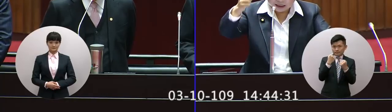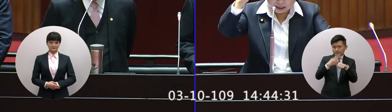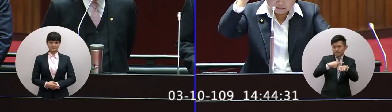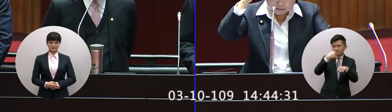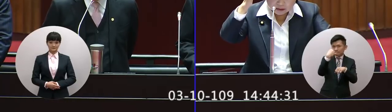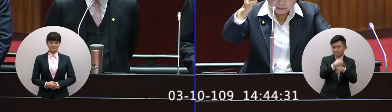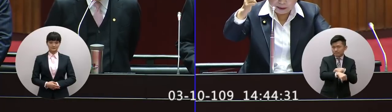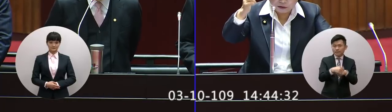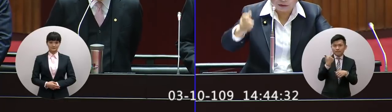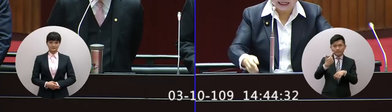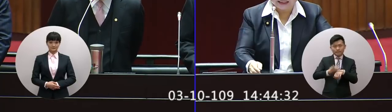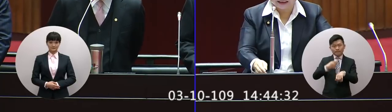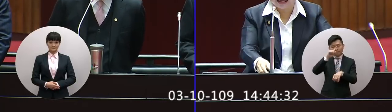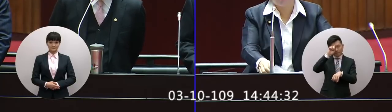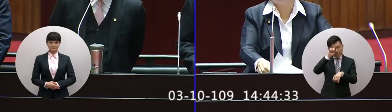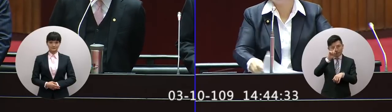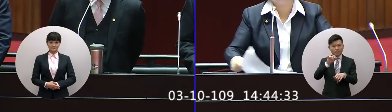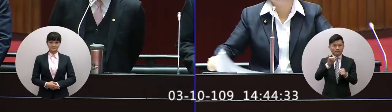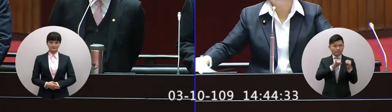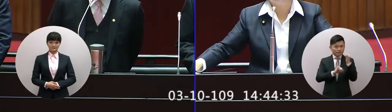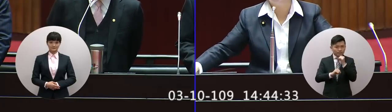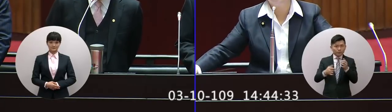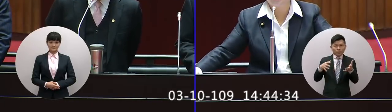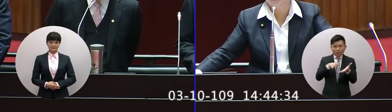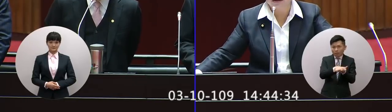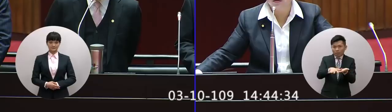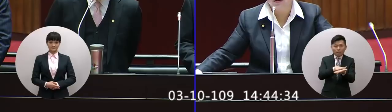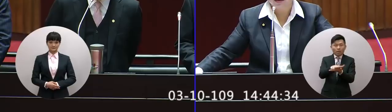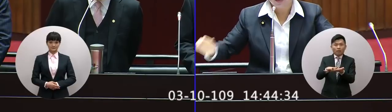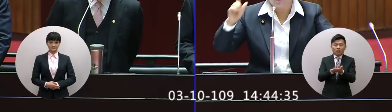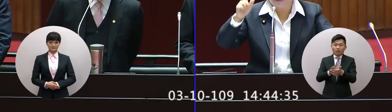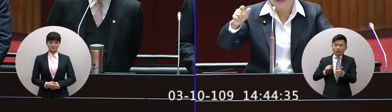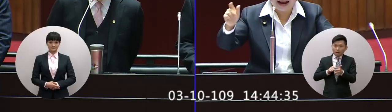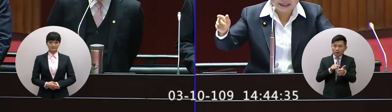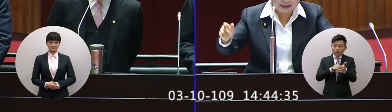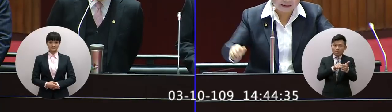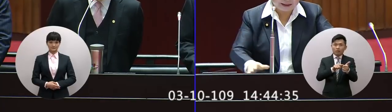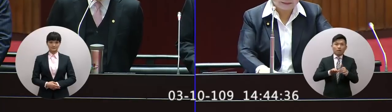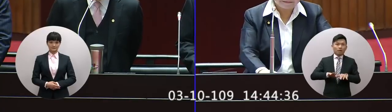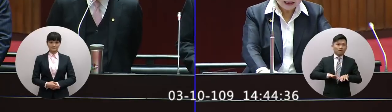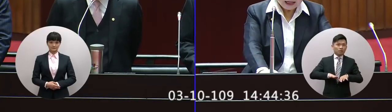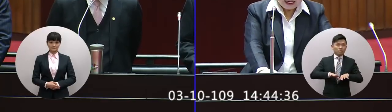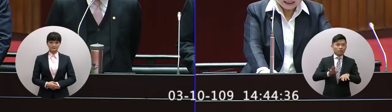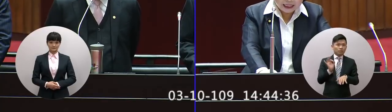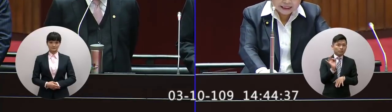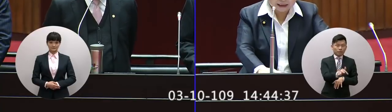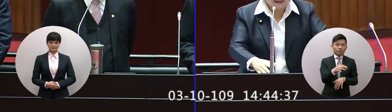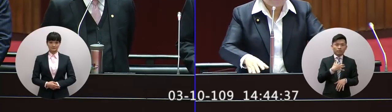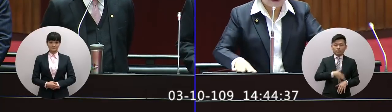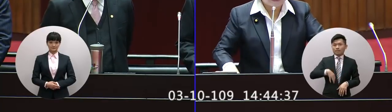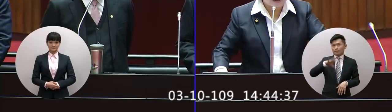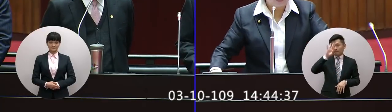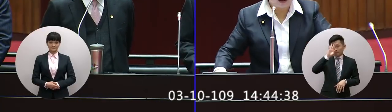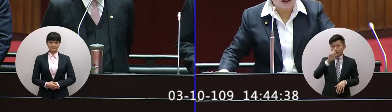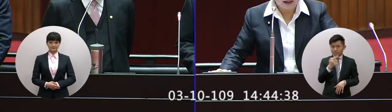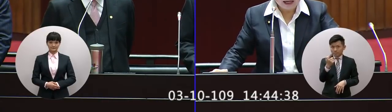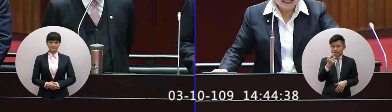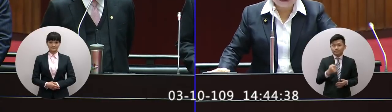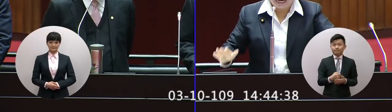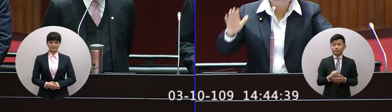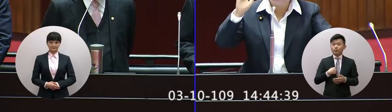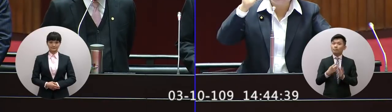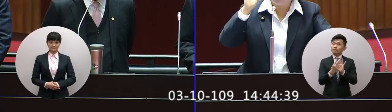病、跟病毒产生交互的作用，更加加速危害身体。因此，本席要